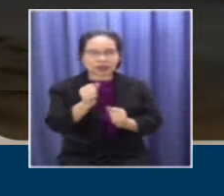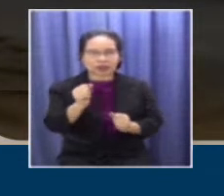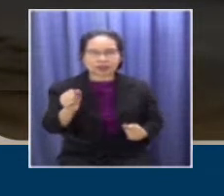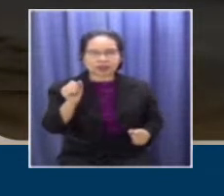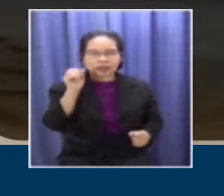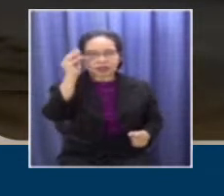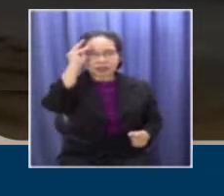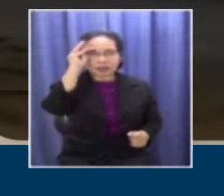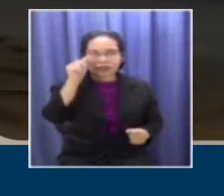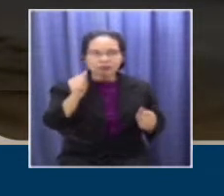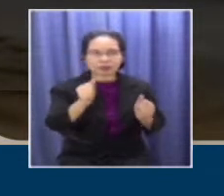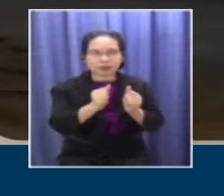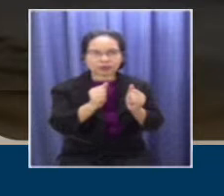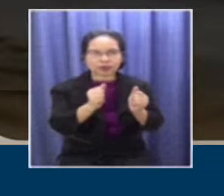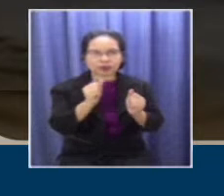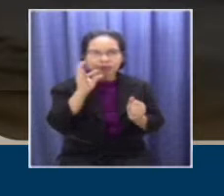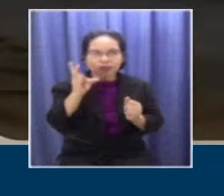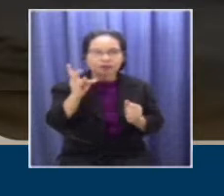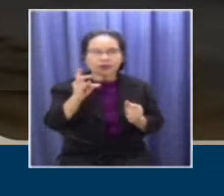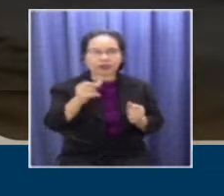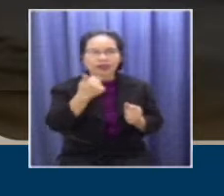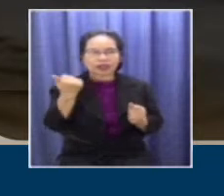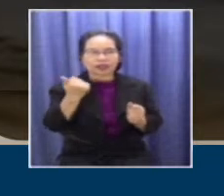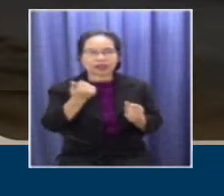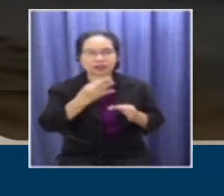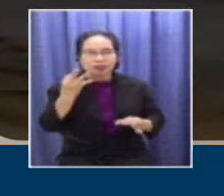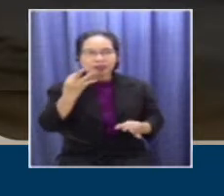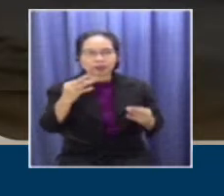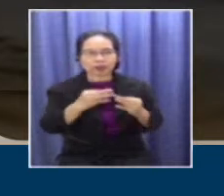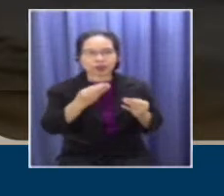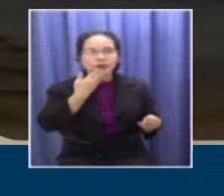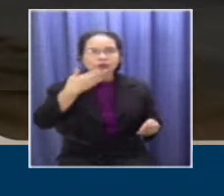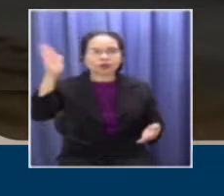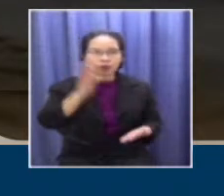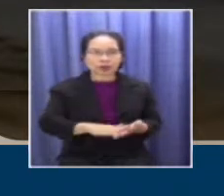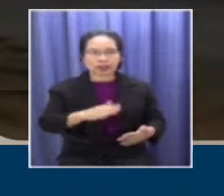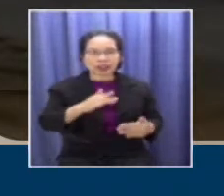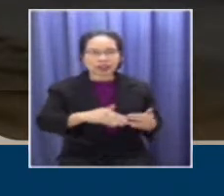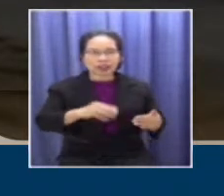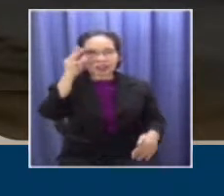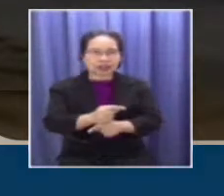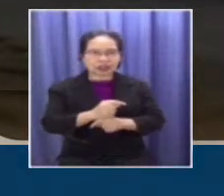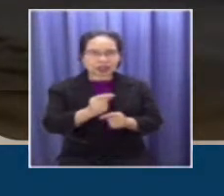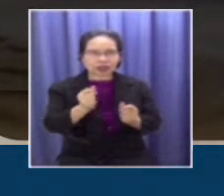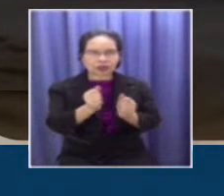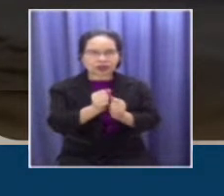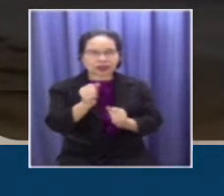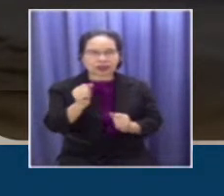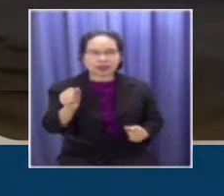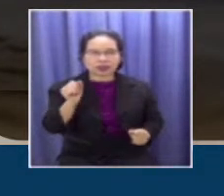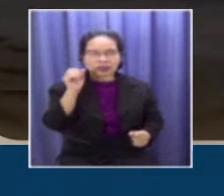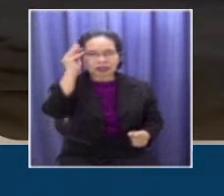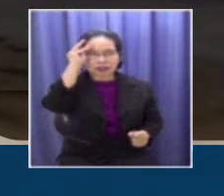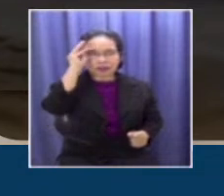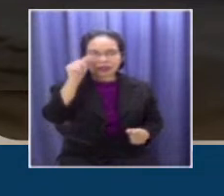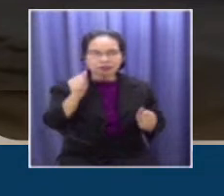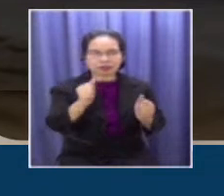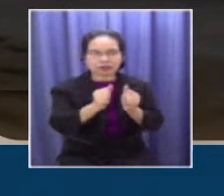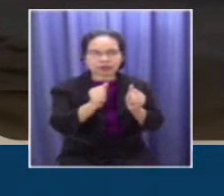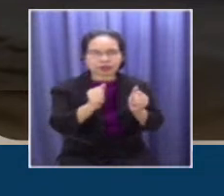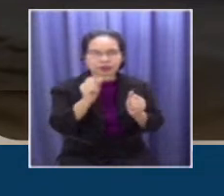na okọ na wakofa ahonhom enson foforo a waye bone se na no ka ne ho